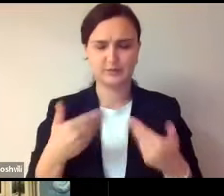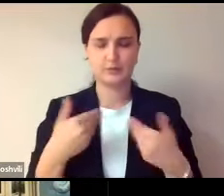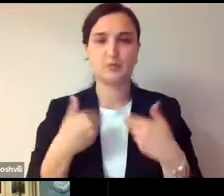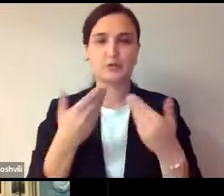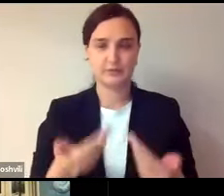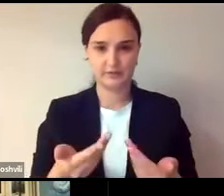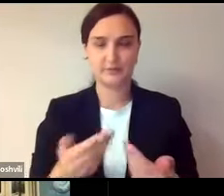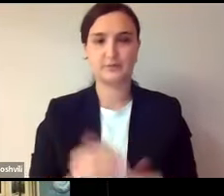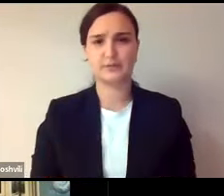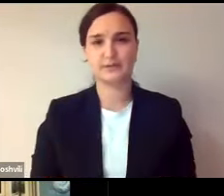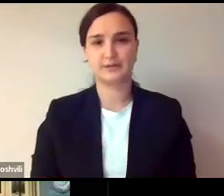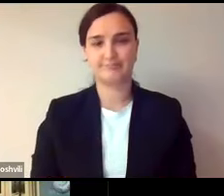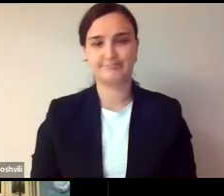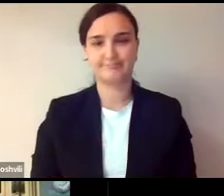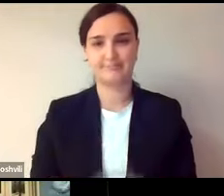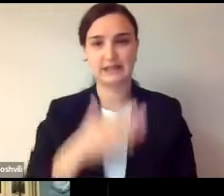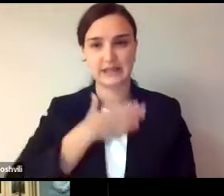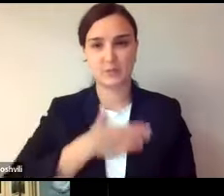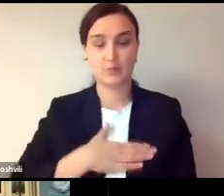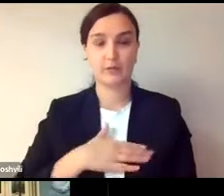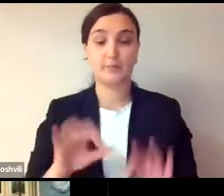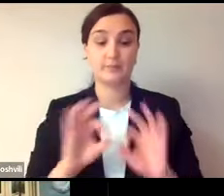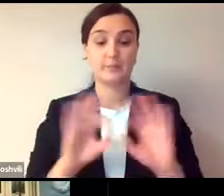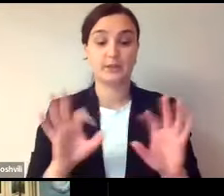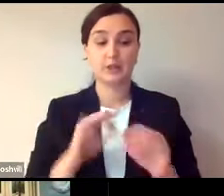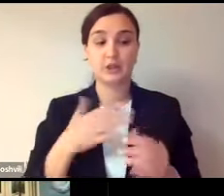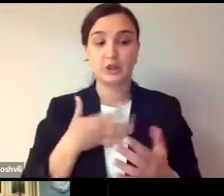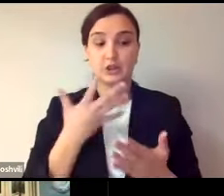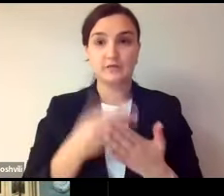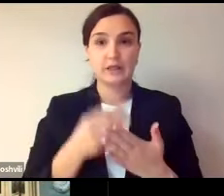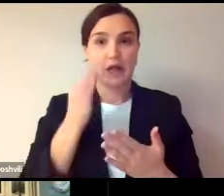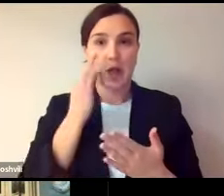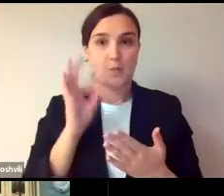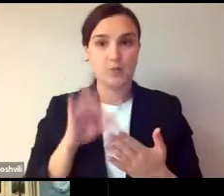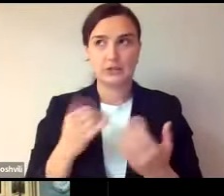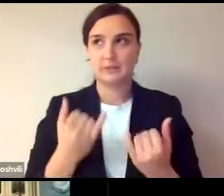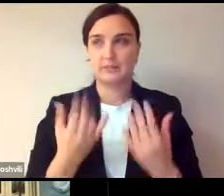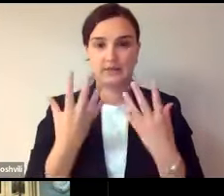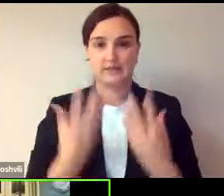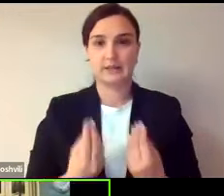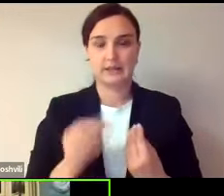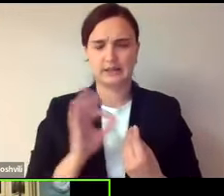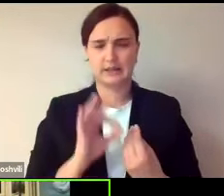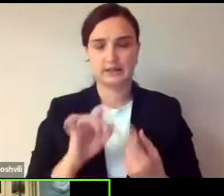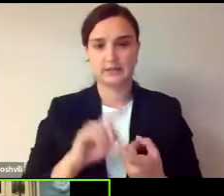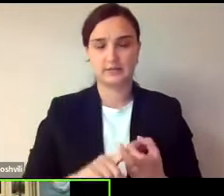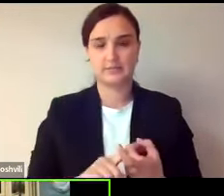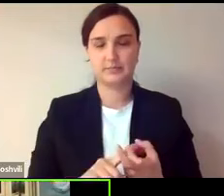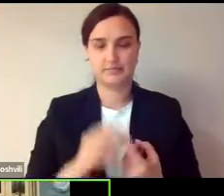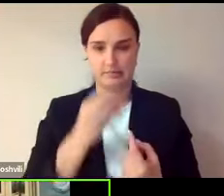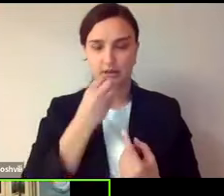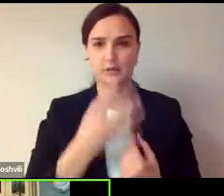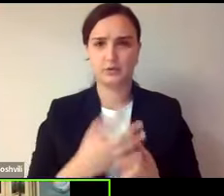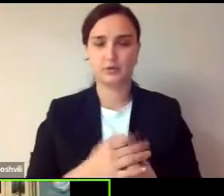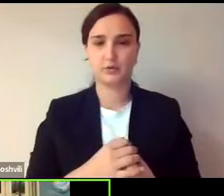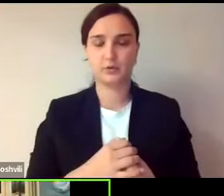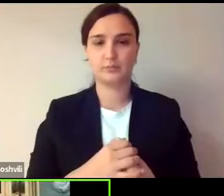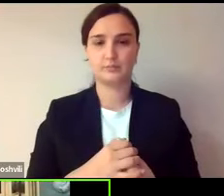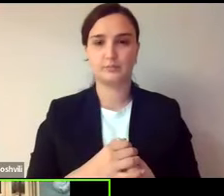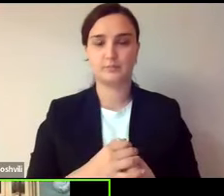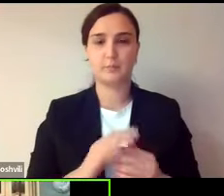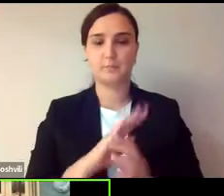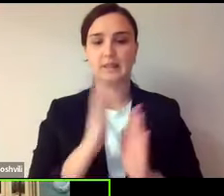მოწვევისთვის. სიამოვნებით გაგიზიარებთ ჩვენ გამოცდილებას დღევანდელ თემაზე. კი ბატონო,